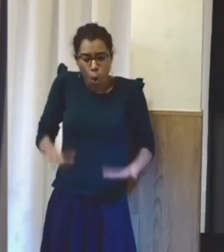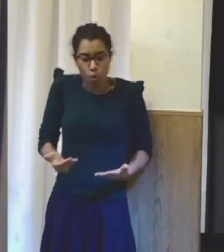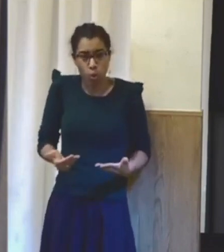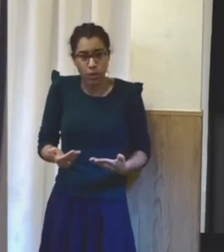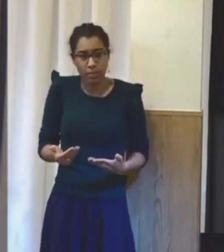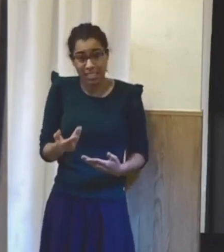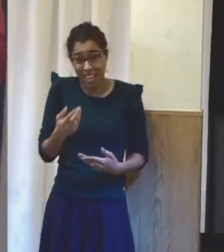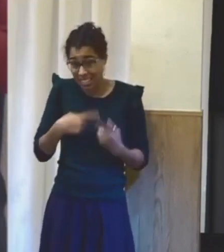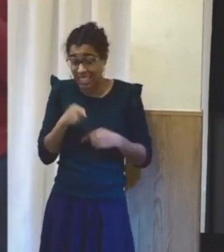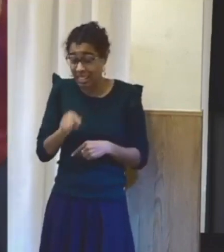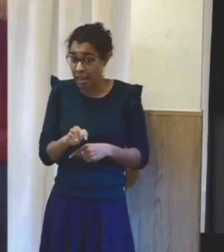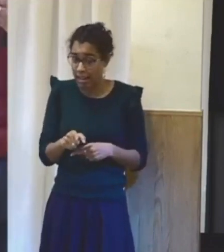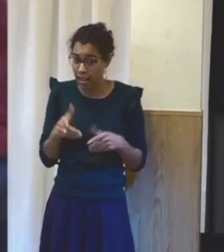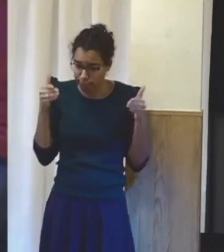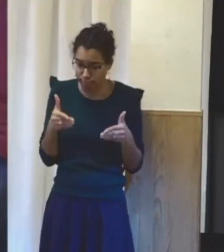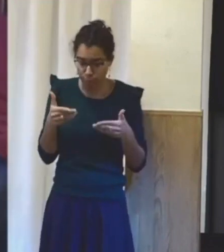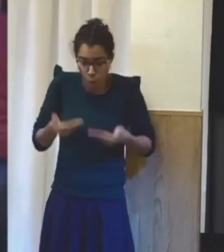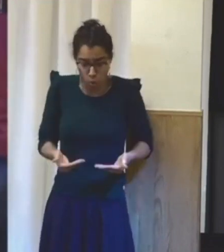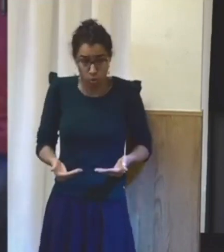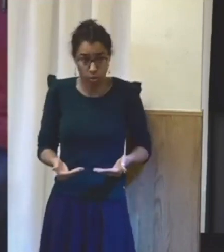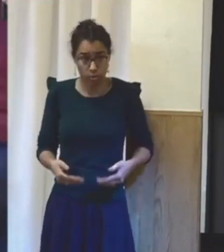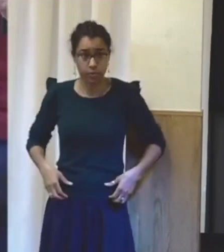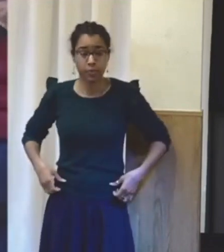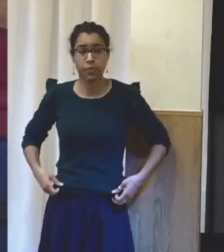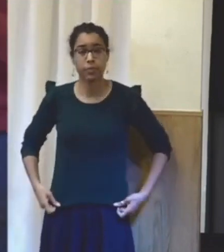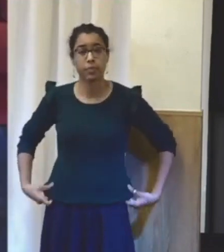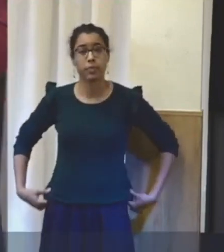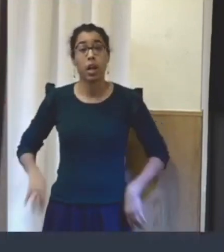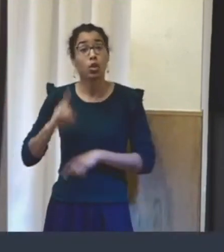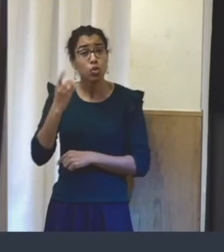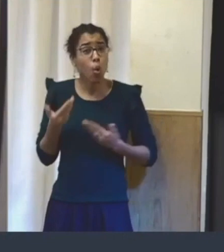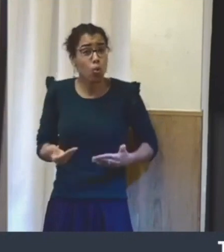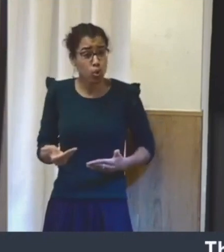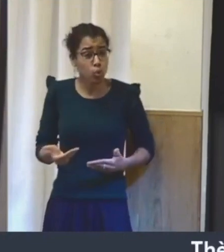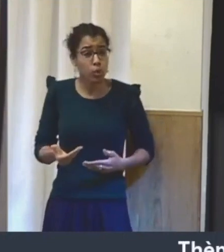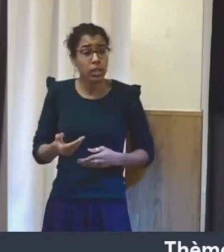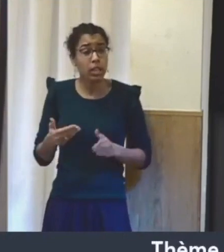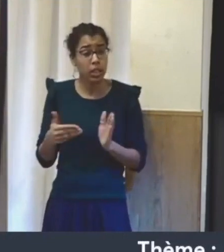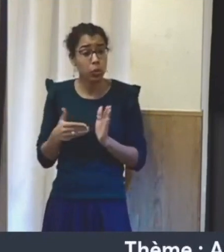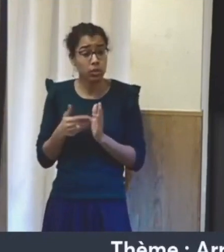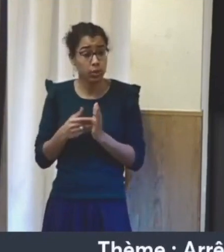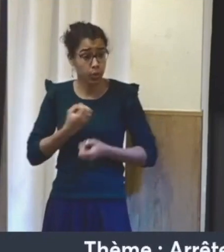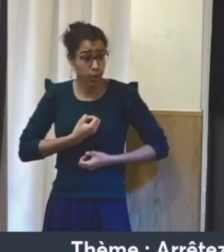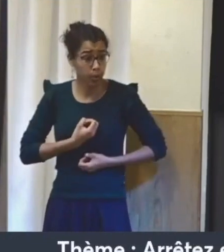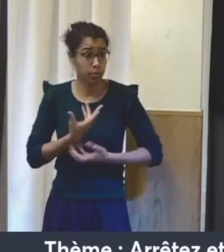Dieu aujourd'hui nous parle. Dieu aujourd'hui veut que nous sachions